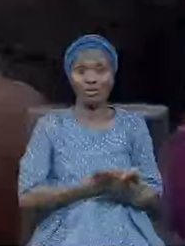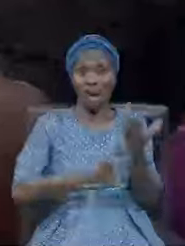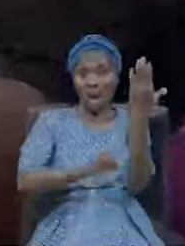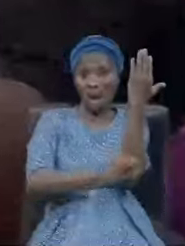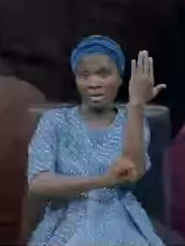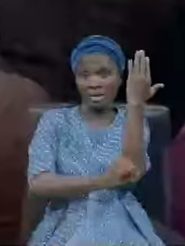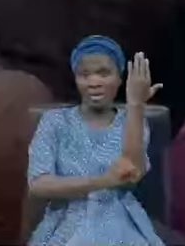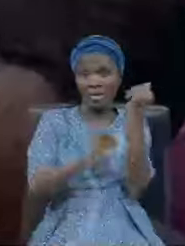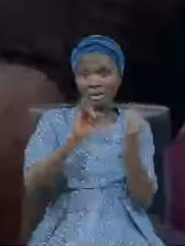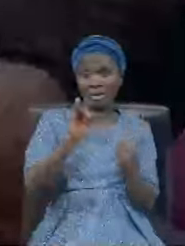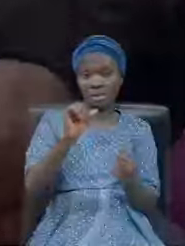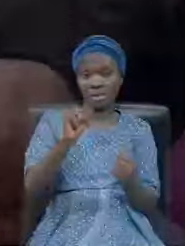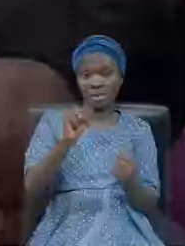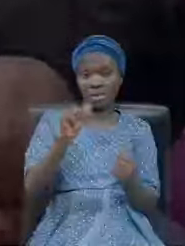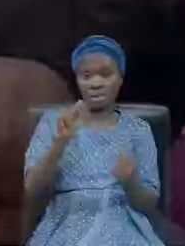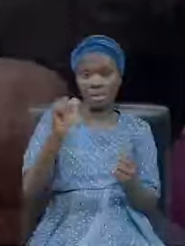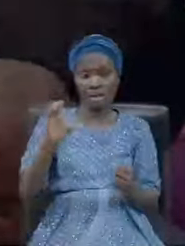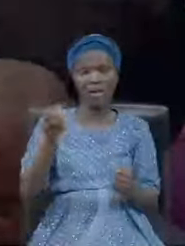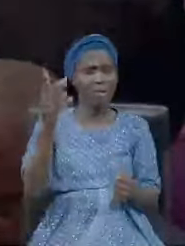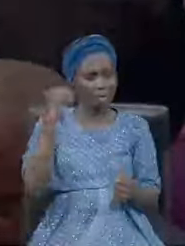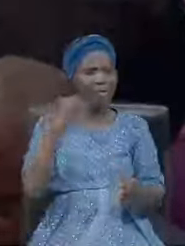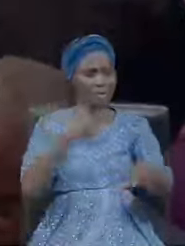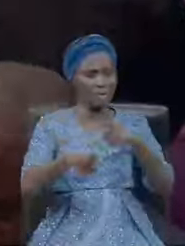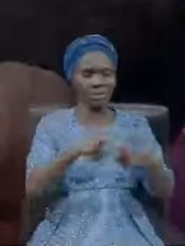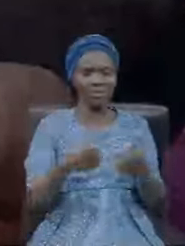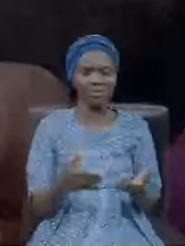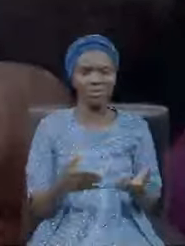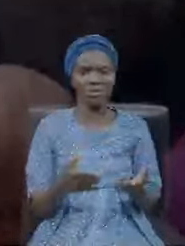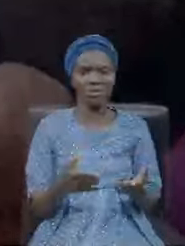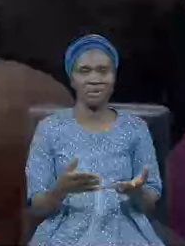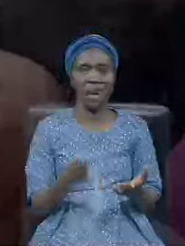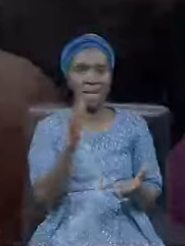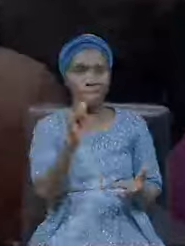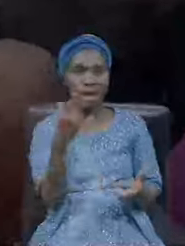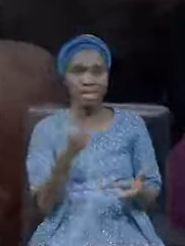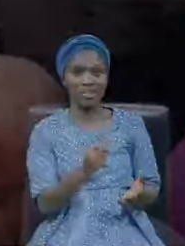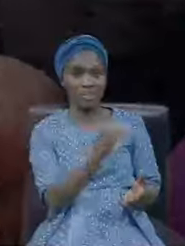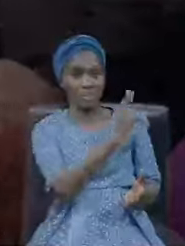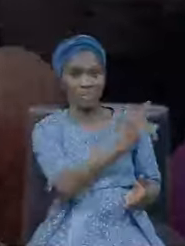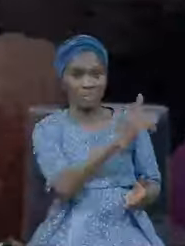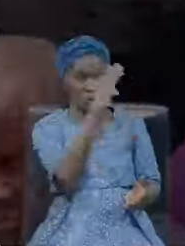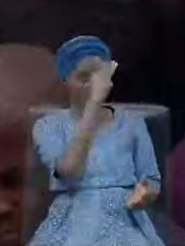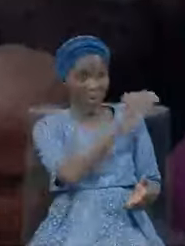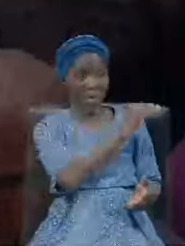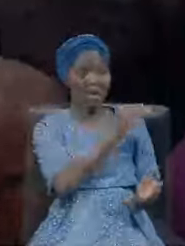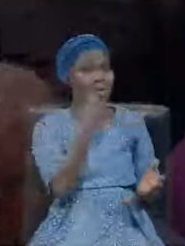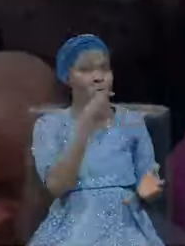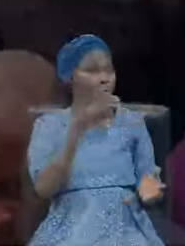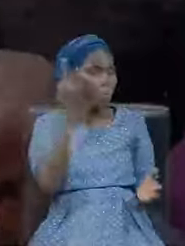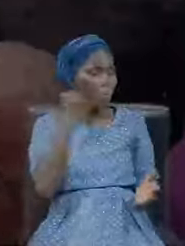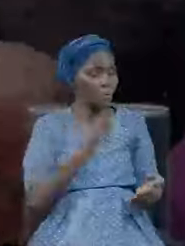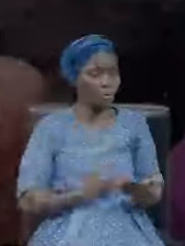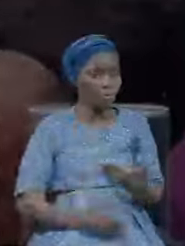injustes Isaac était persécuté par celui-là qui est né de la